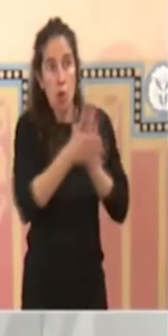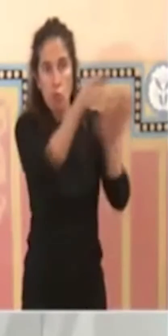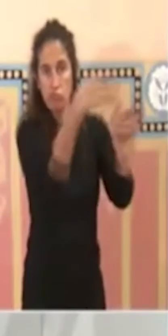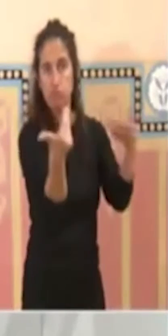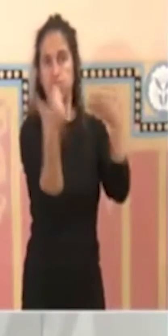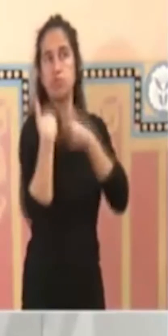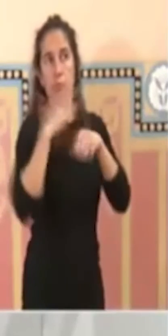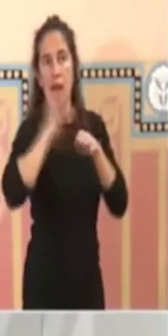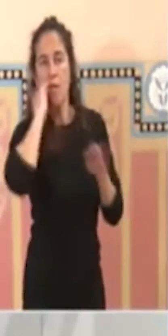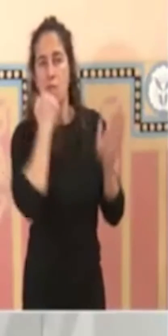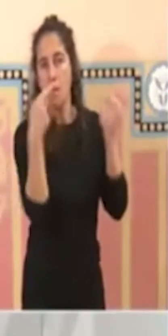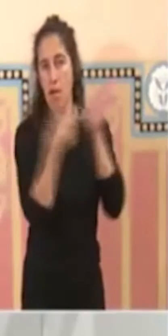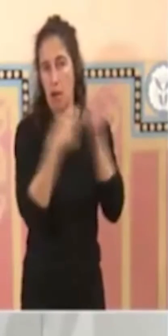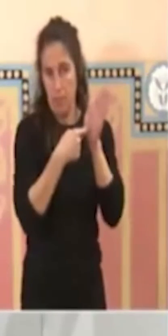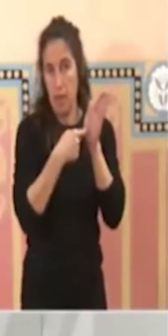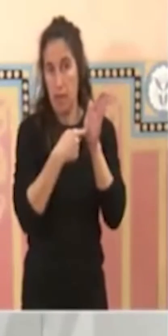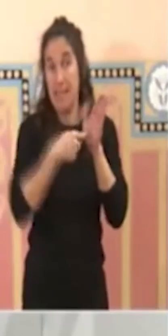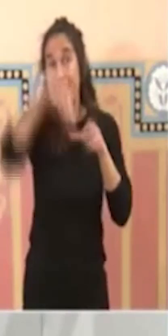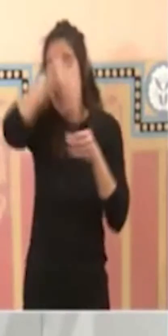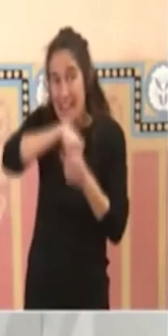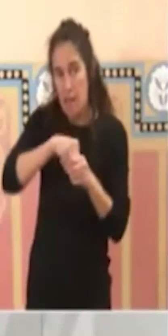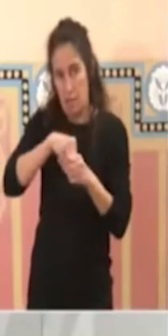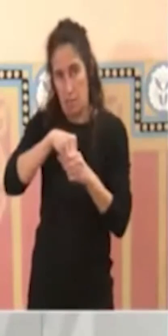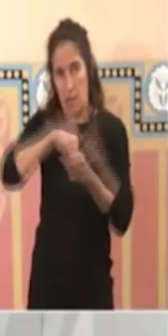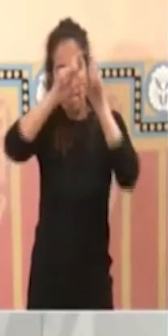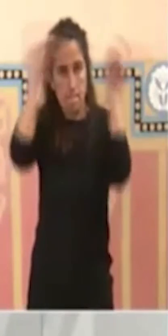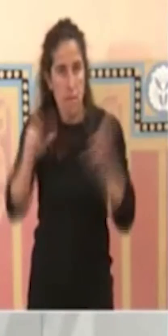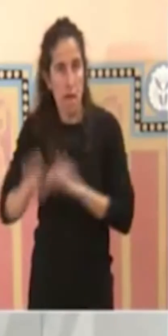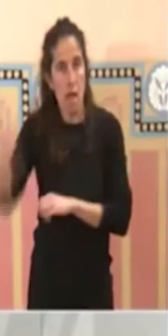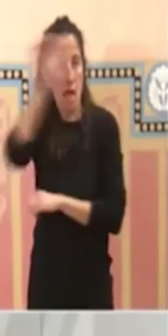competència per reclamar-les en el marc de l'estratègia europea de vacunació.